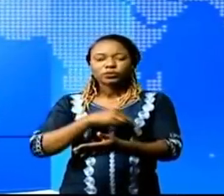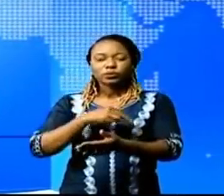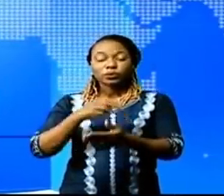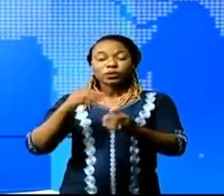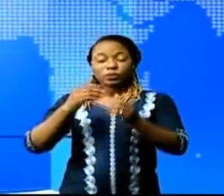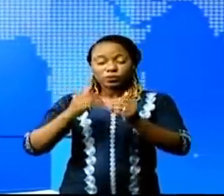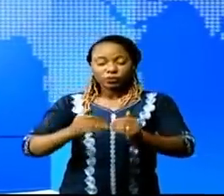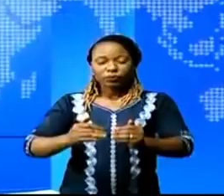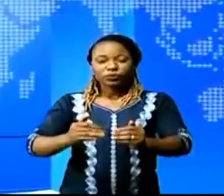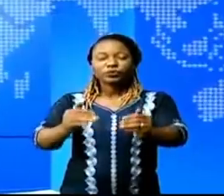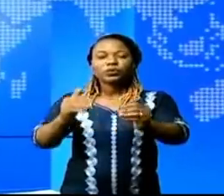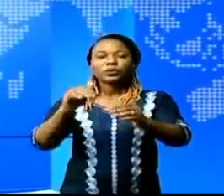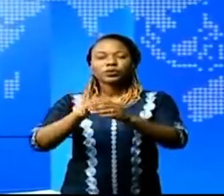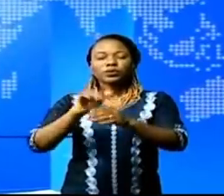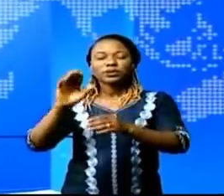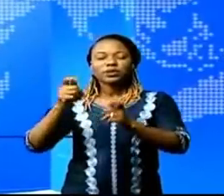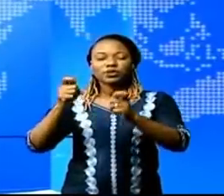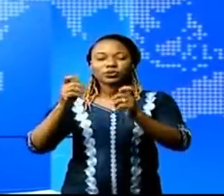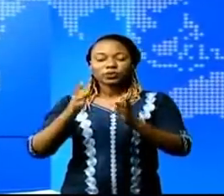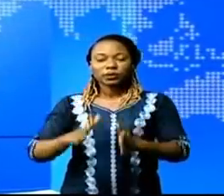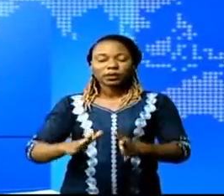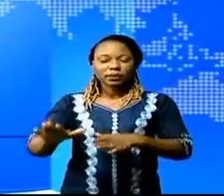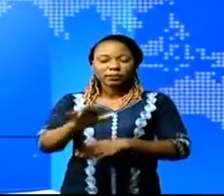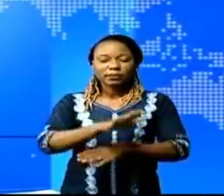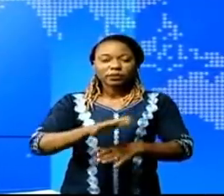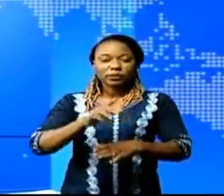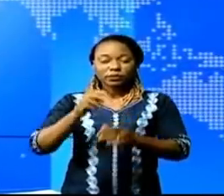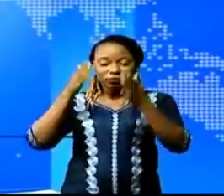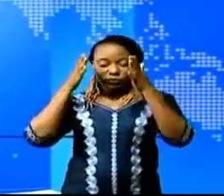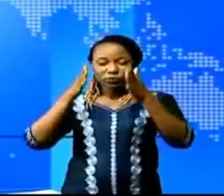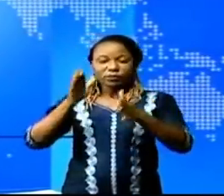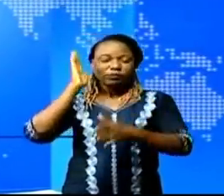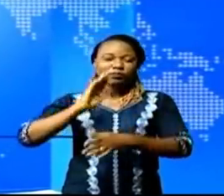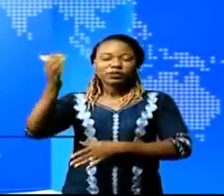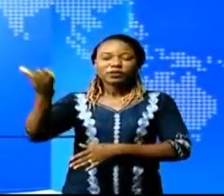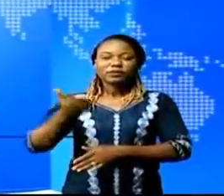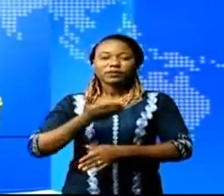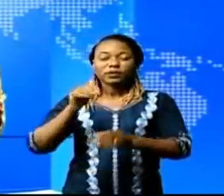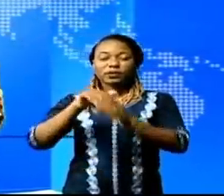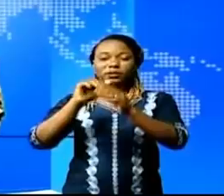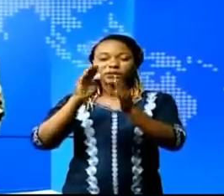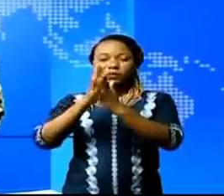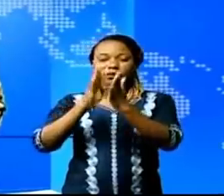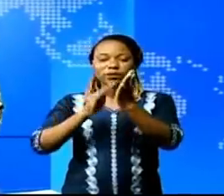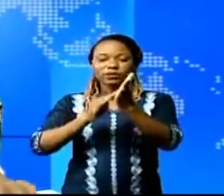seront développés tout à l'heure. De partout où vous nous suivez, bienvenue aux 19h.